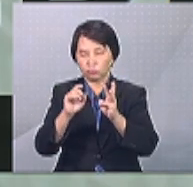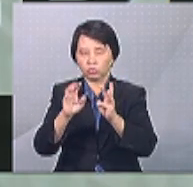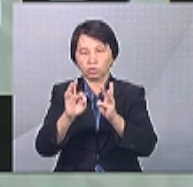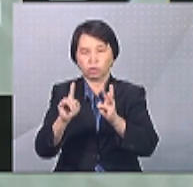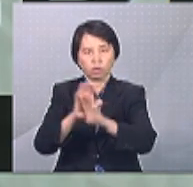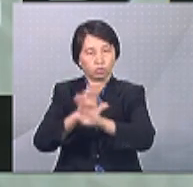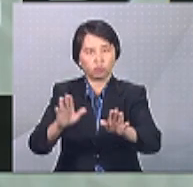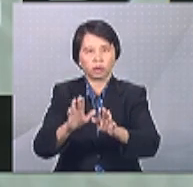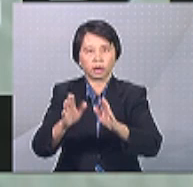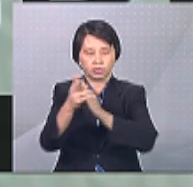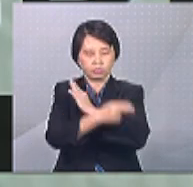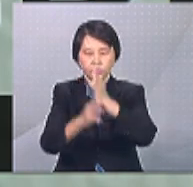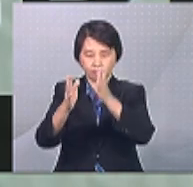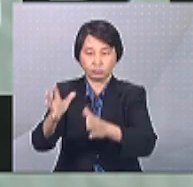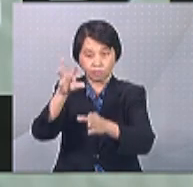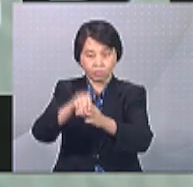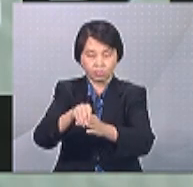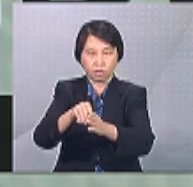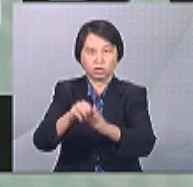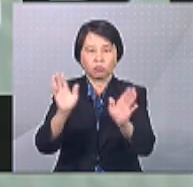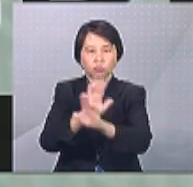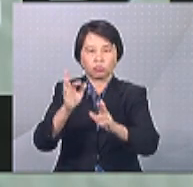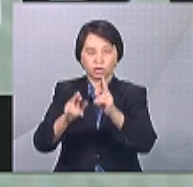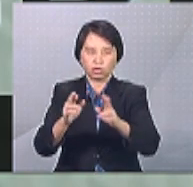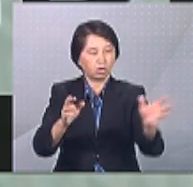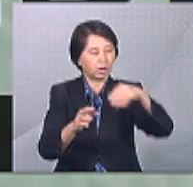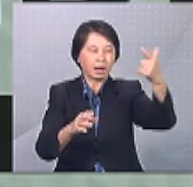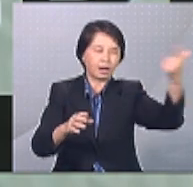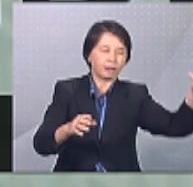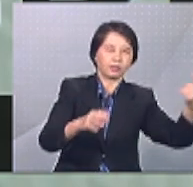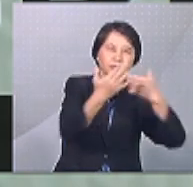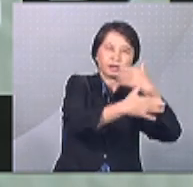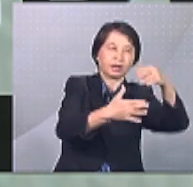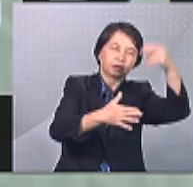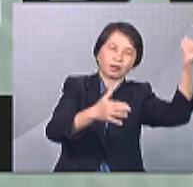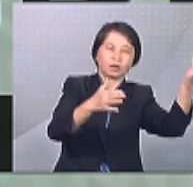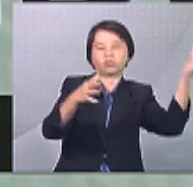negara tu yang terlibat, yang bukan Rohingya semua kita campur dalam others lah.